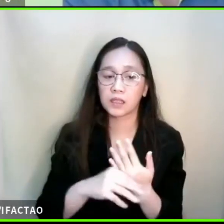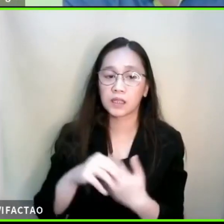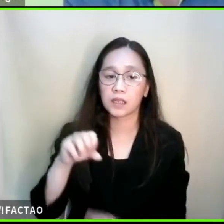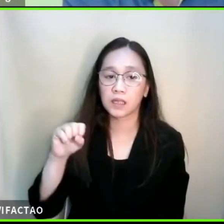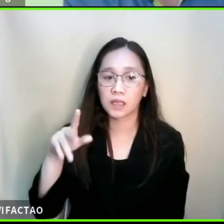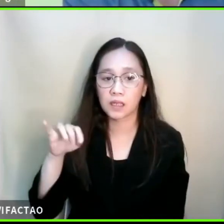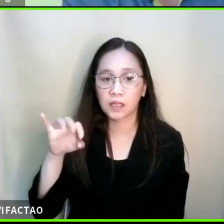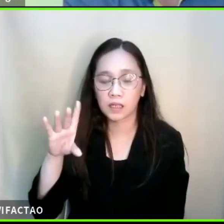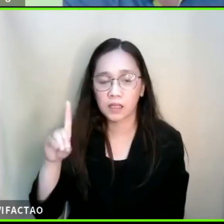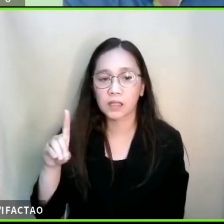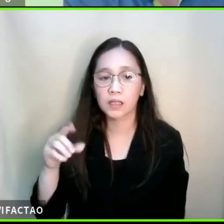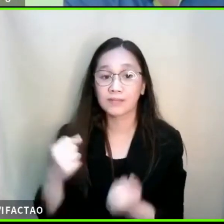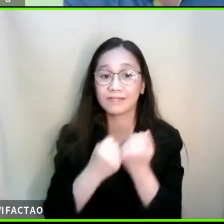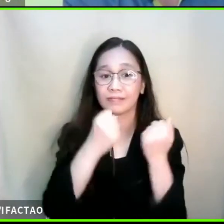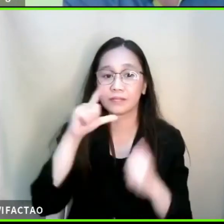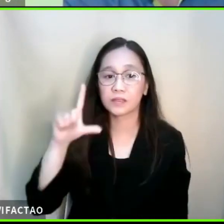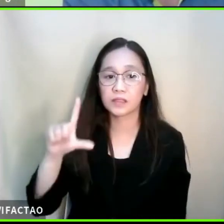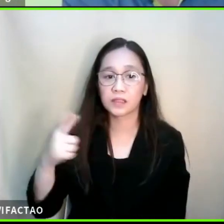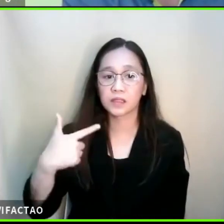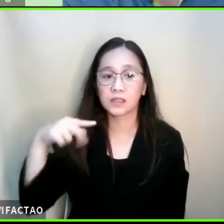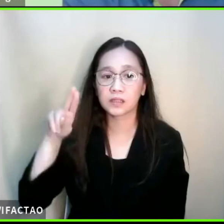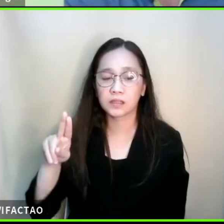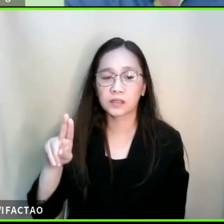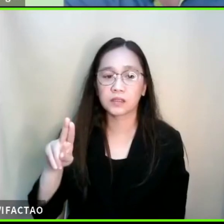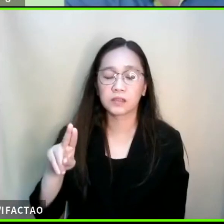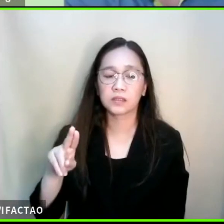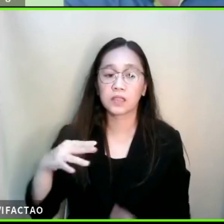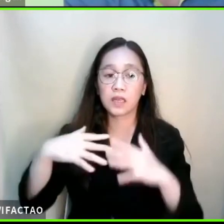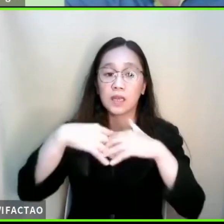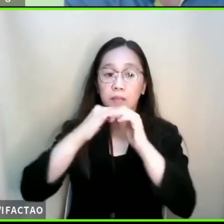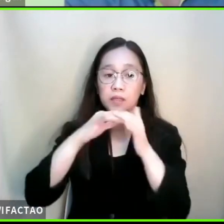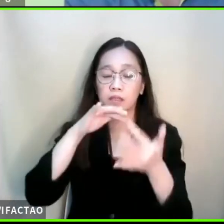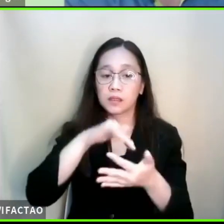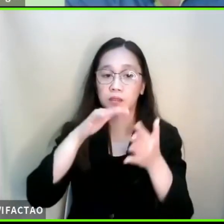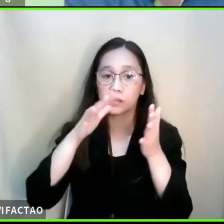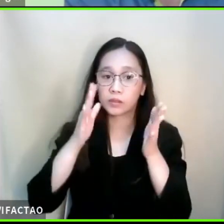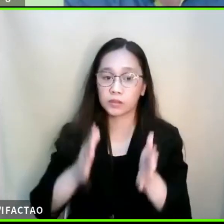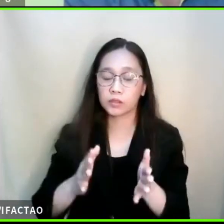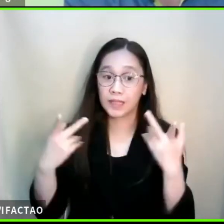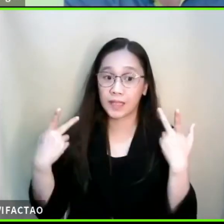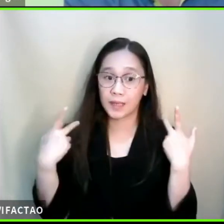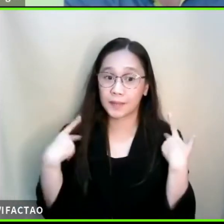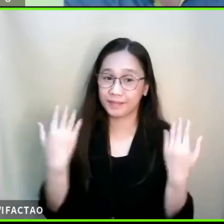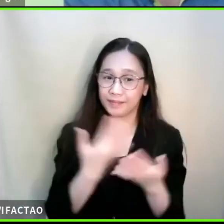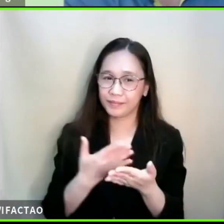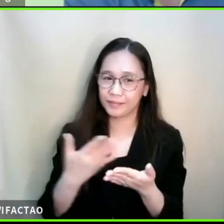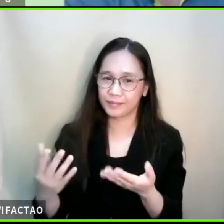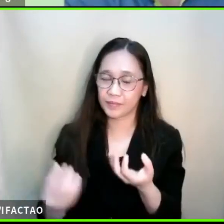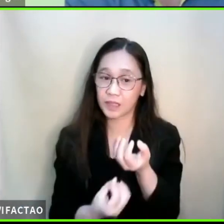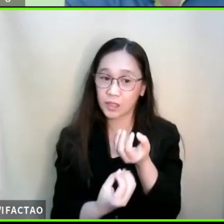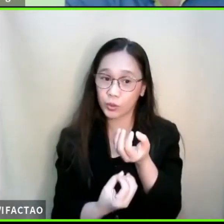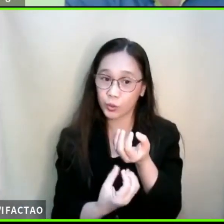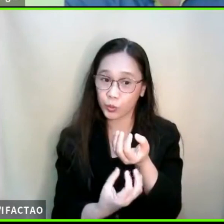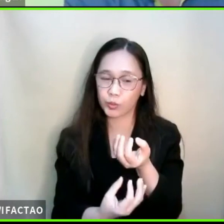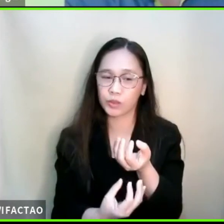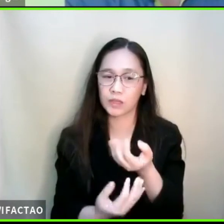ng LGU, especially the building for our students. So nagkaroon po kami ng mga gamit for cooking and baking